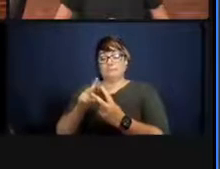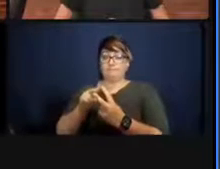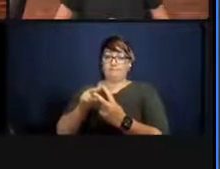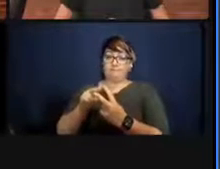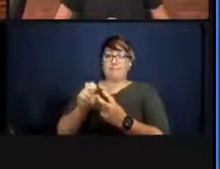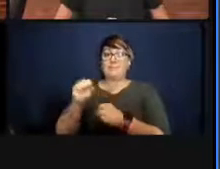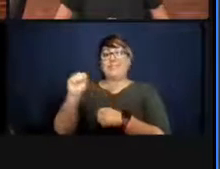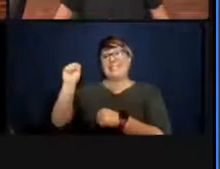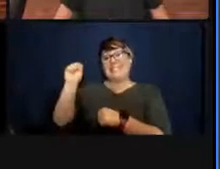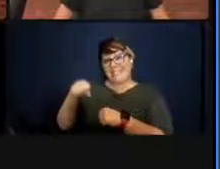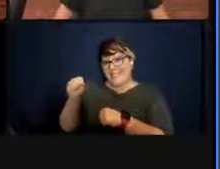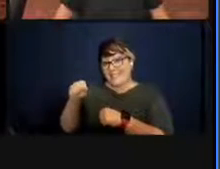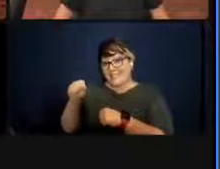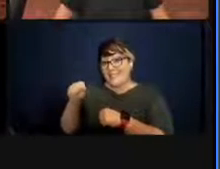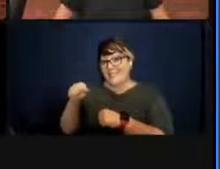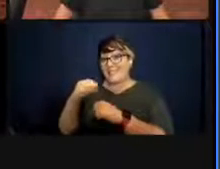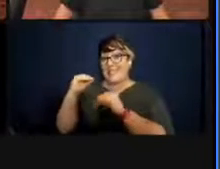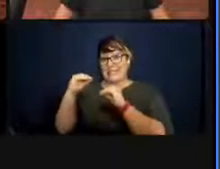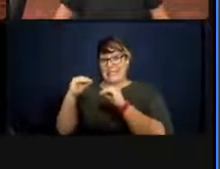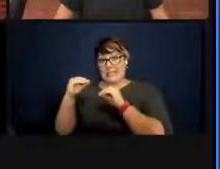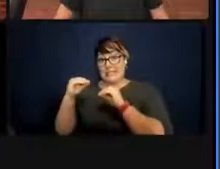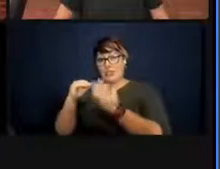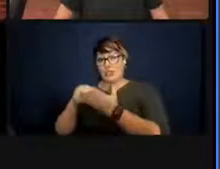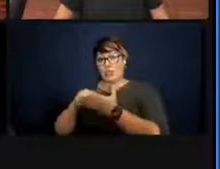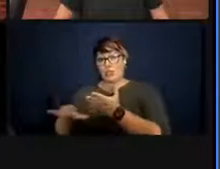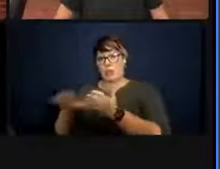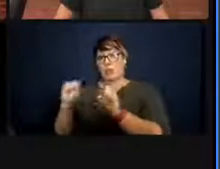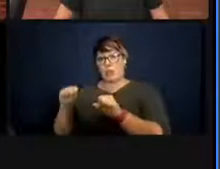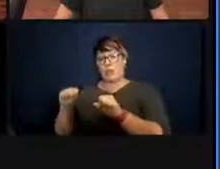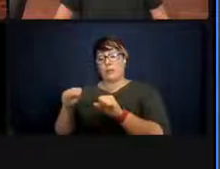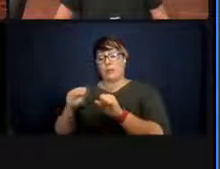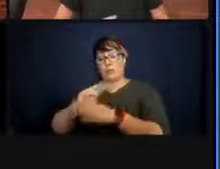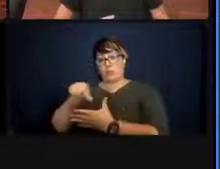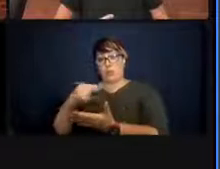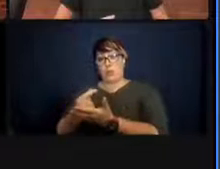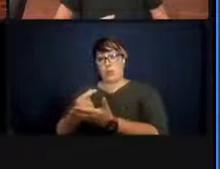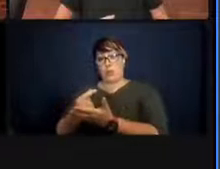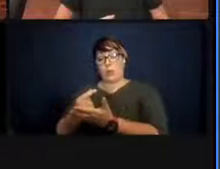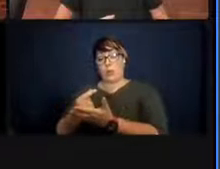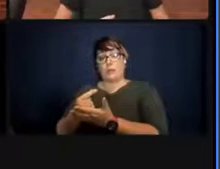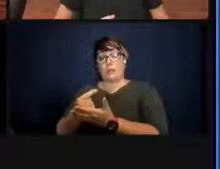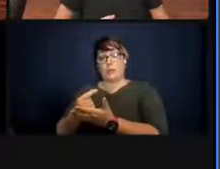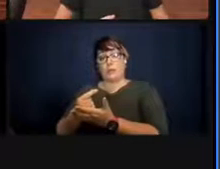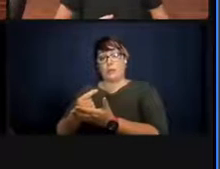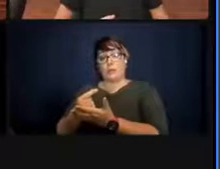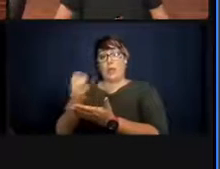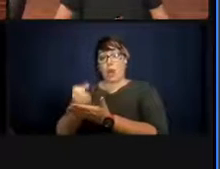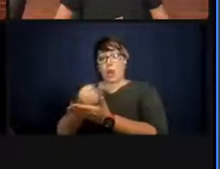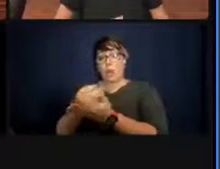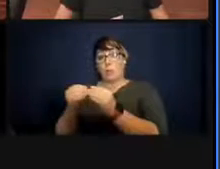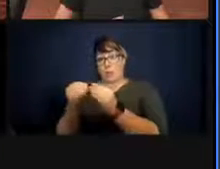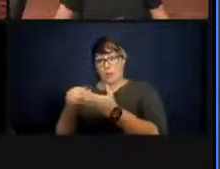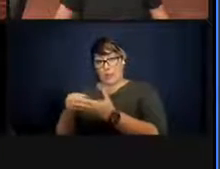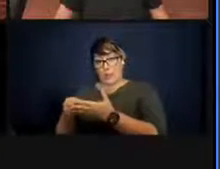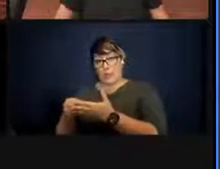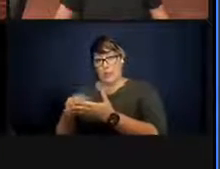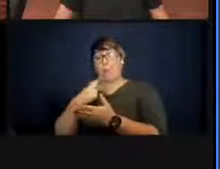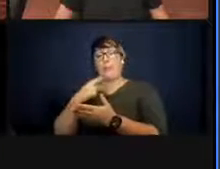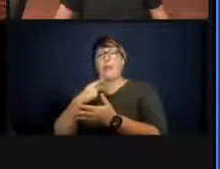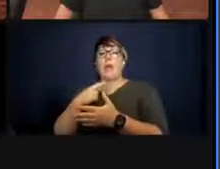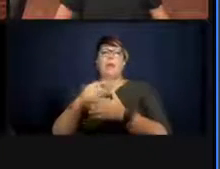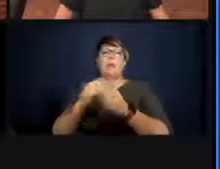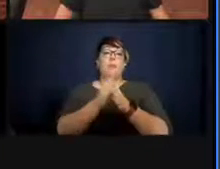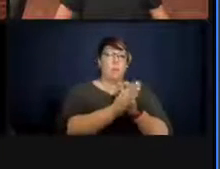هناك شقان، نعم، ولكن يضعون مصلحة الطفل أمامهم، وبعد